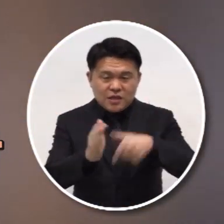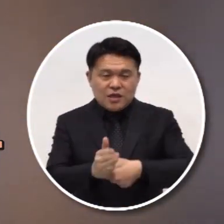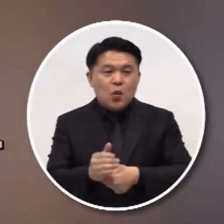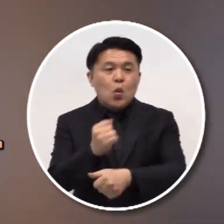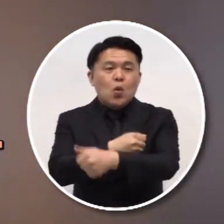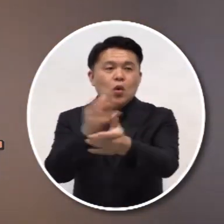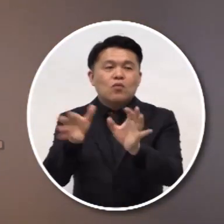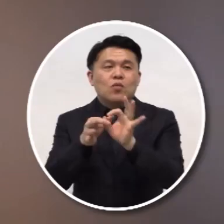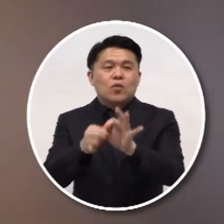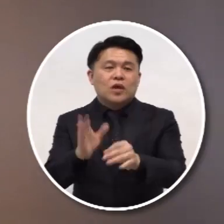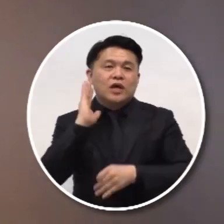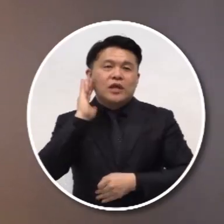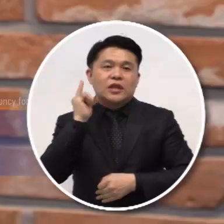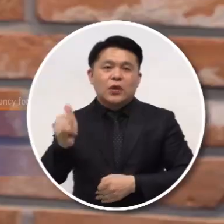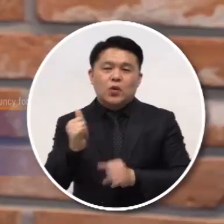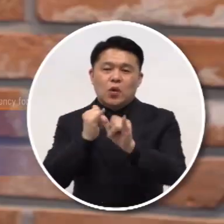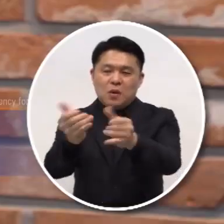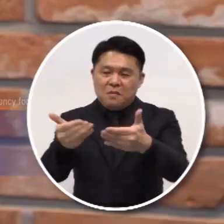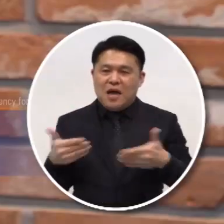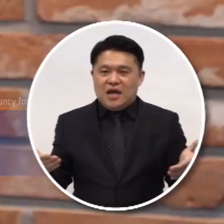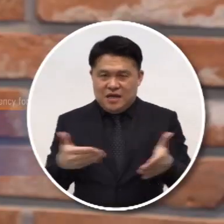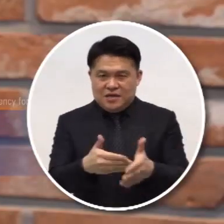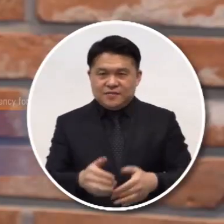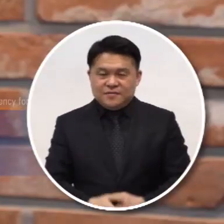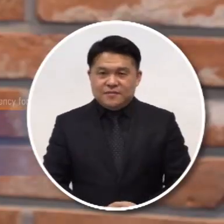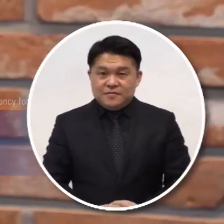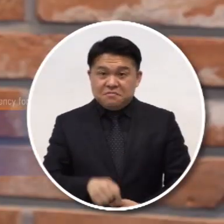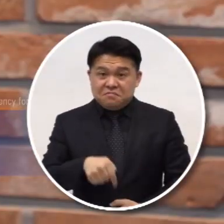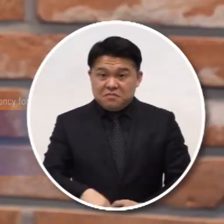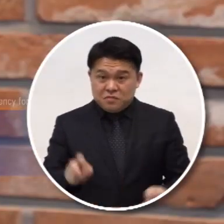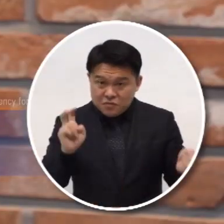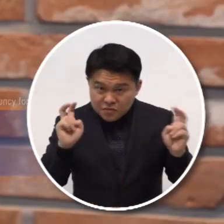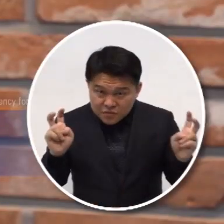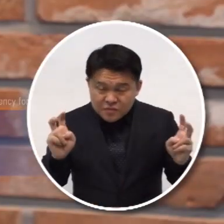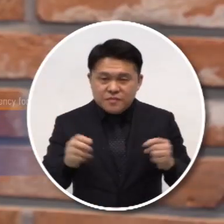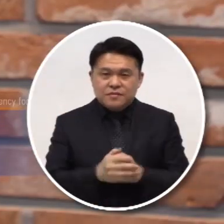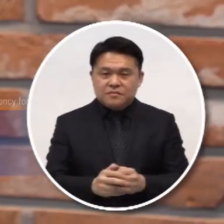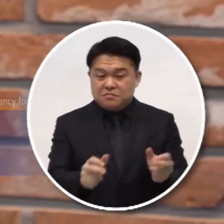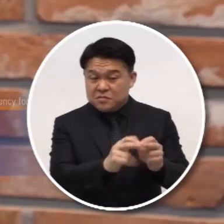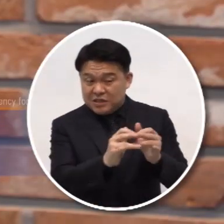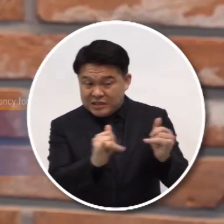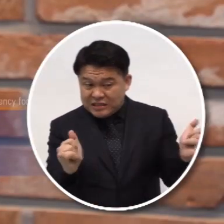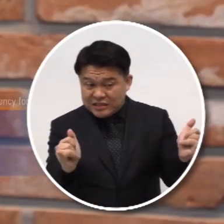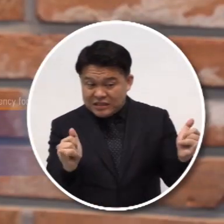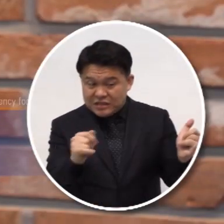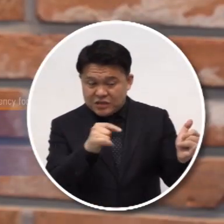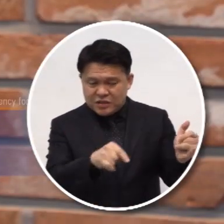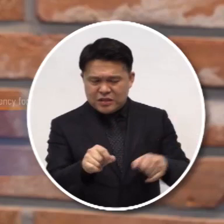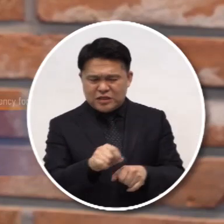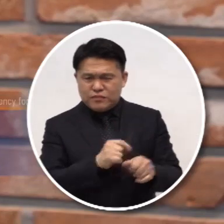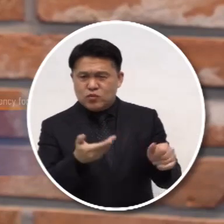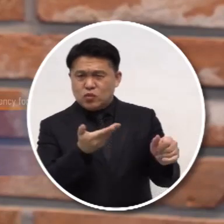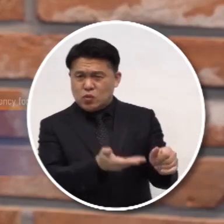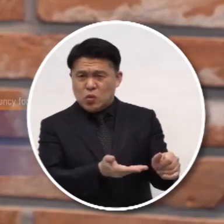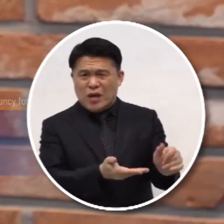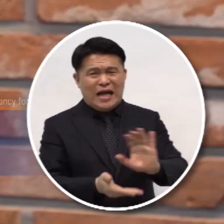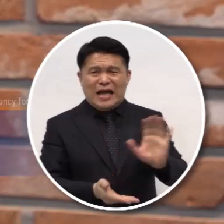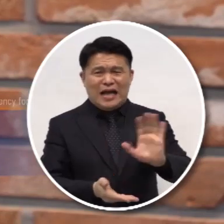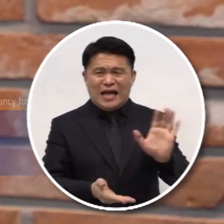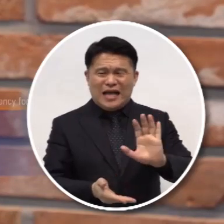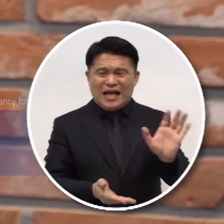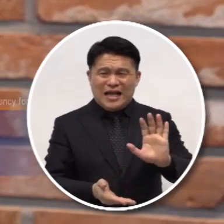대통령 표창을 받았습니다. 그러니까 우리 링키즈랩은 장애인들에게 특별한 걸 줬다고 생각하진